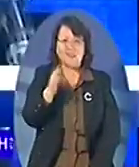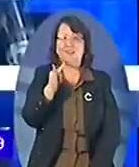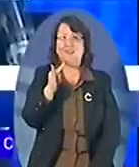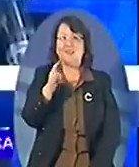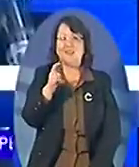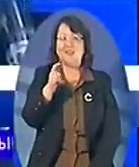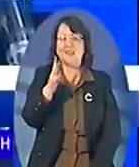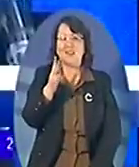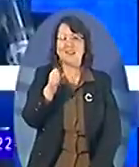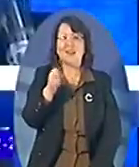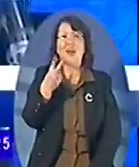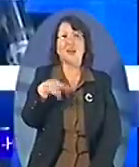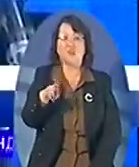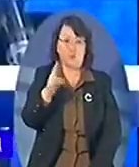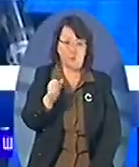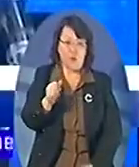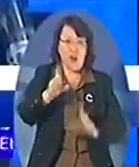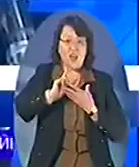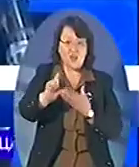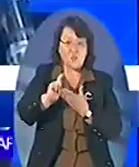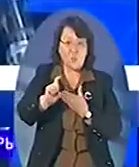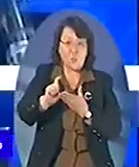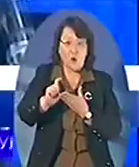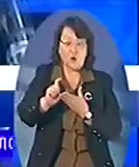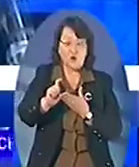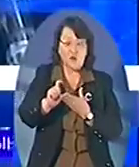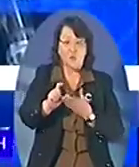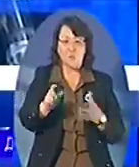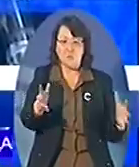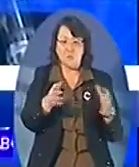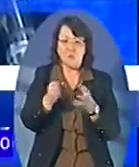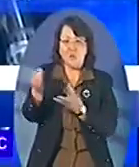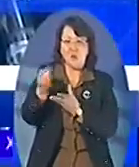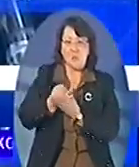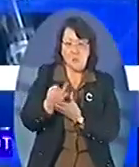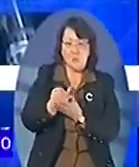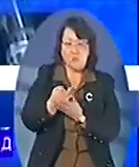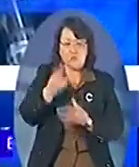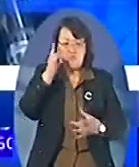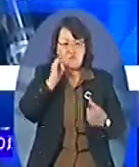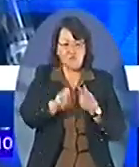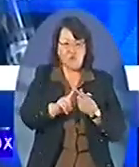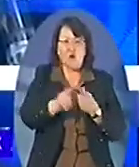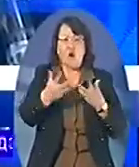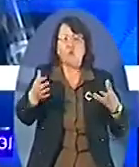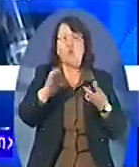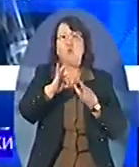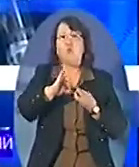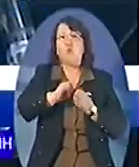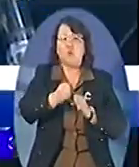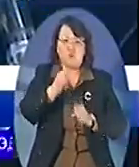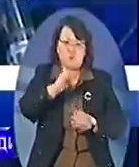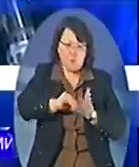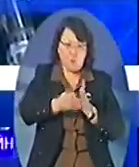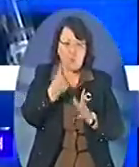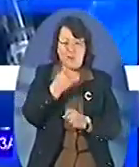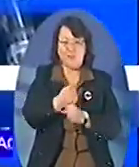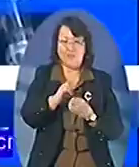1 их 80 төгрөгөөр экспортыг нэмэх, импортыг урдах чиглэлд маш олон төрлийн юм хийж байна. Хамгийн ихний ээлжинд бид нар барилгын